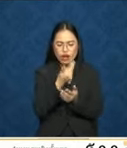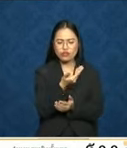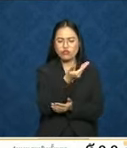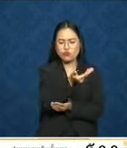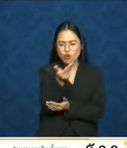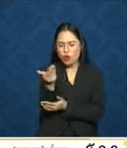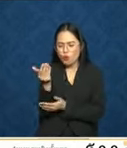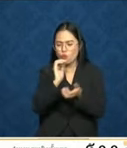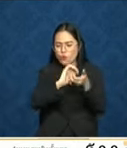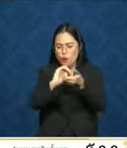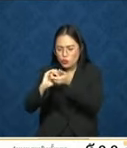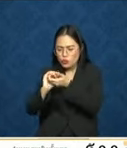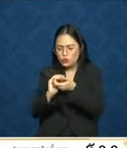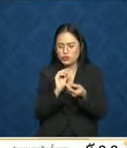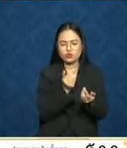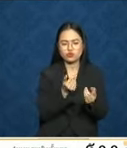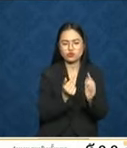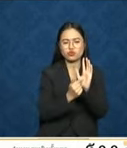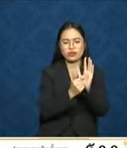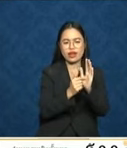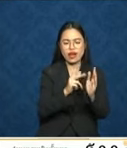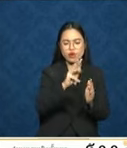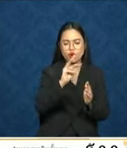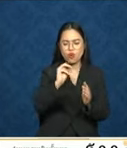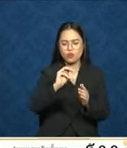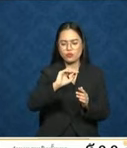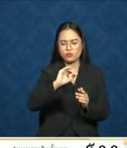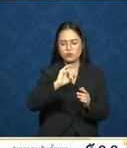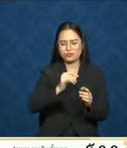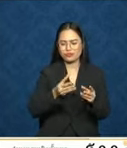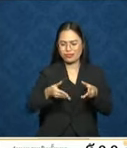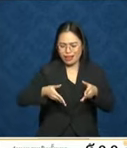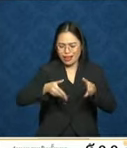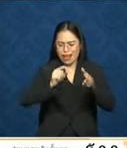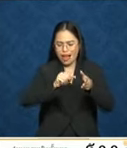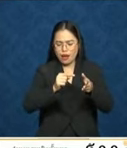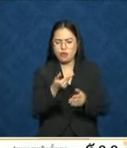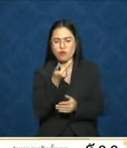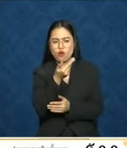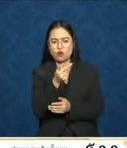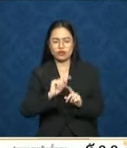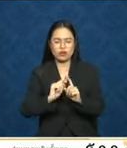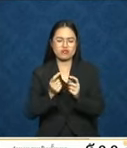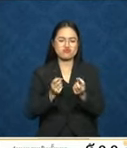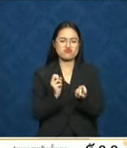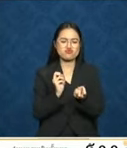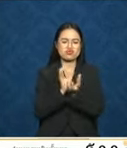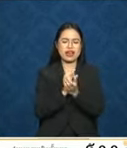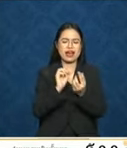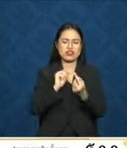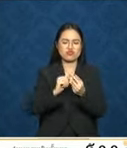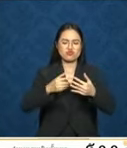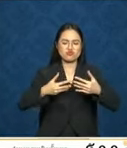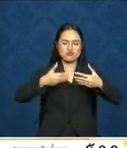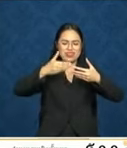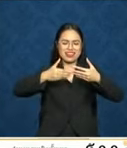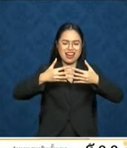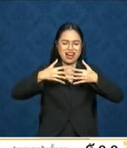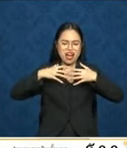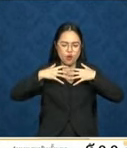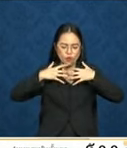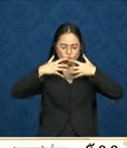ครับเช่นกรมเจ้าท่ากรมชลประทานนะครับแต่สุดท้ายก็ไม่ทันการนะครับได้เกิดเหตุเขื่อนทรุดเสาไฟล้มขึ้นก่อนนะครับ